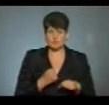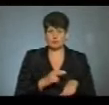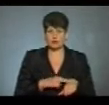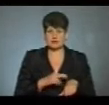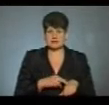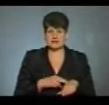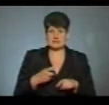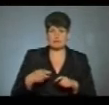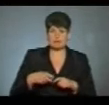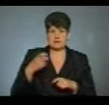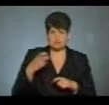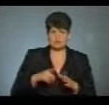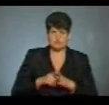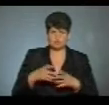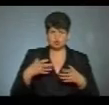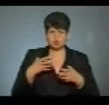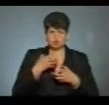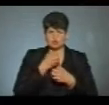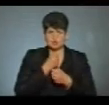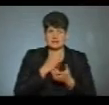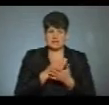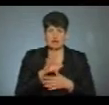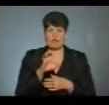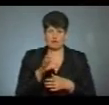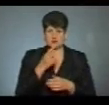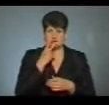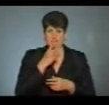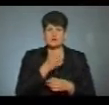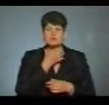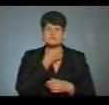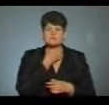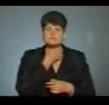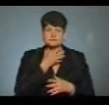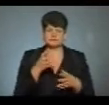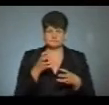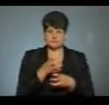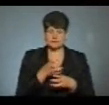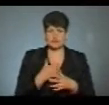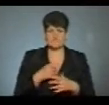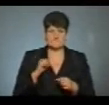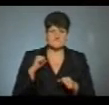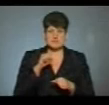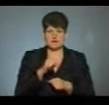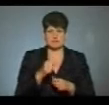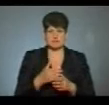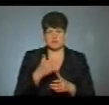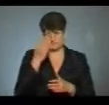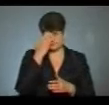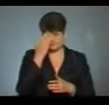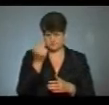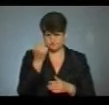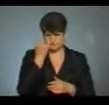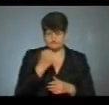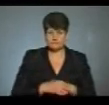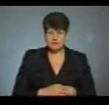поліцейський у під'їзд, почав душити. Тобто є фотографії, де видно, що в мене були сліди удушя на шиї, і вдарив мене кулаком у лобну долю.